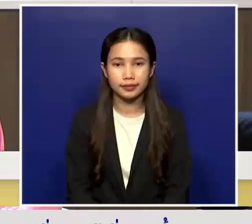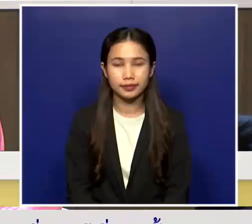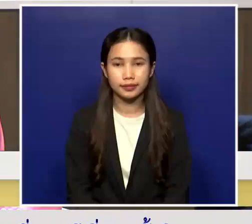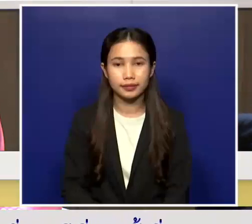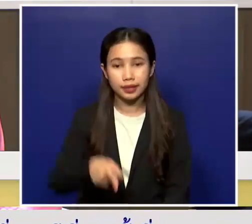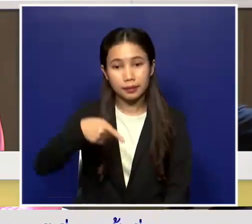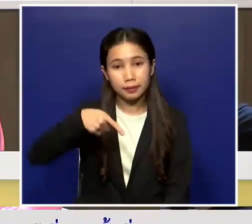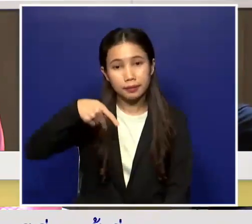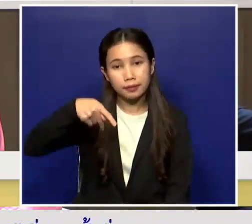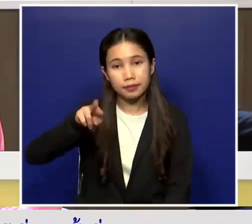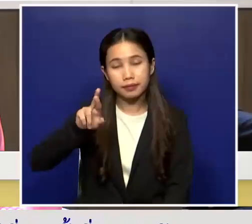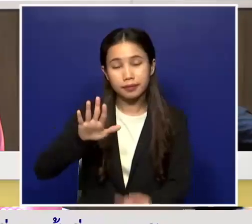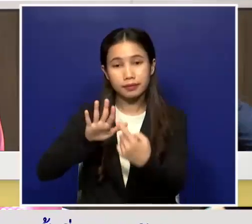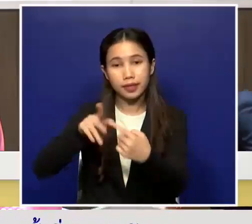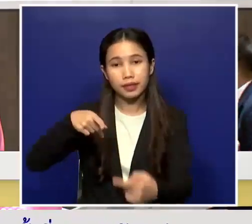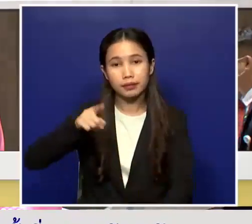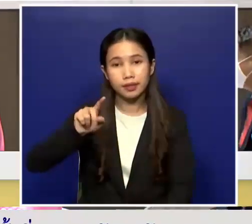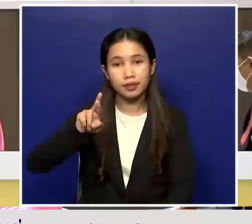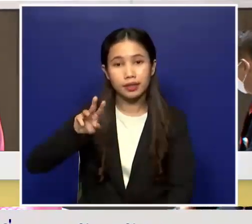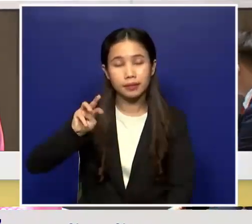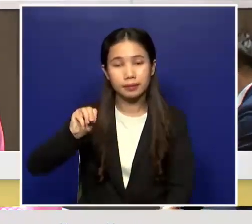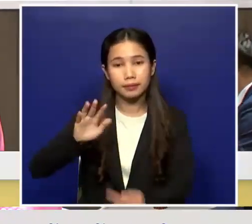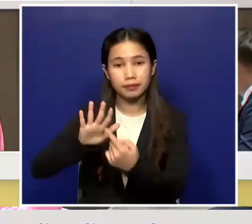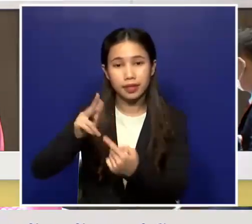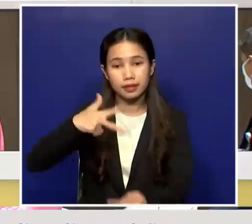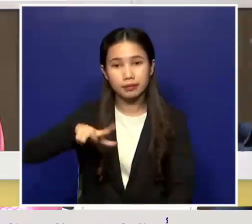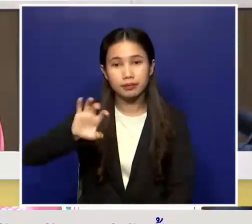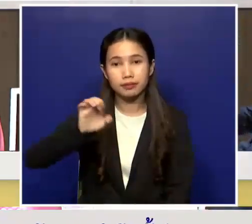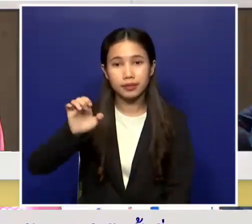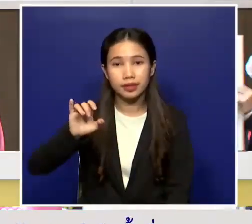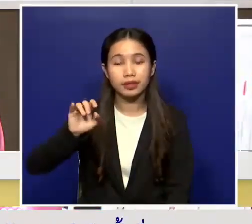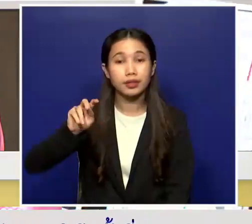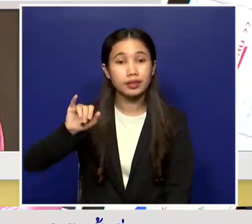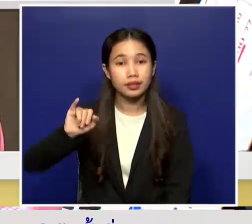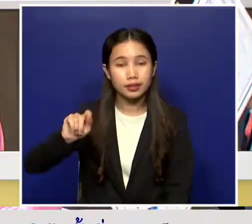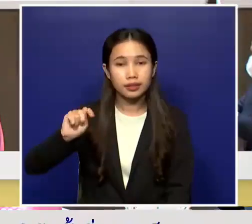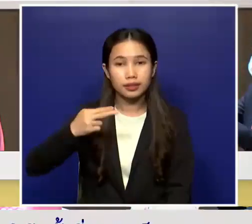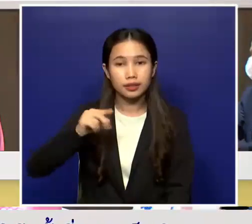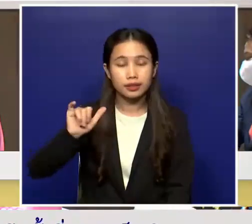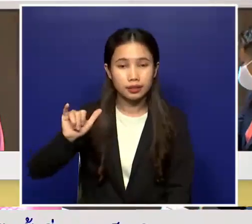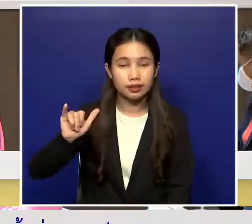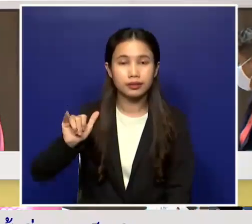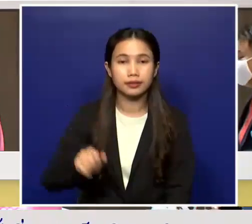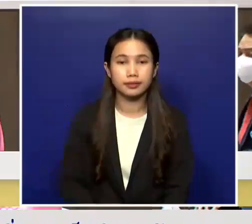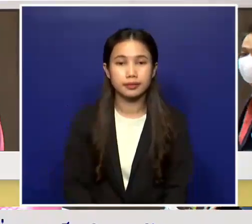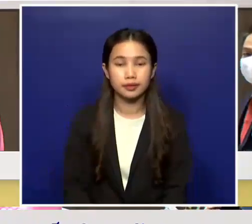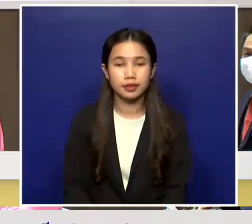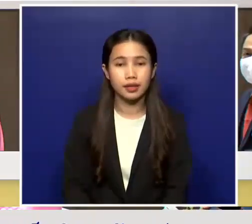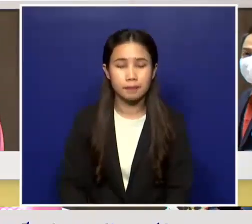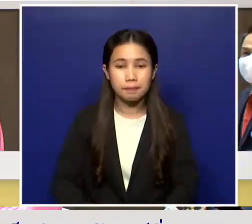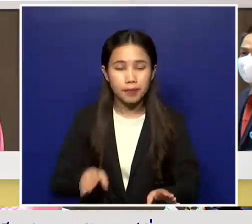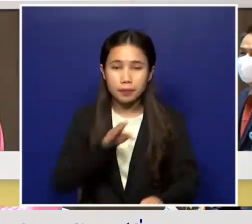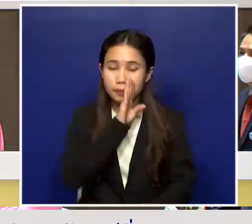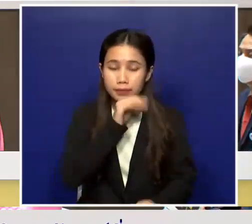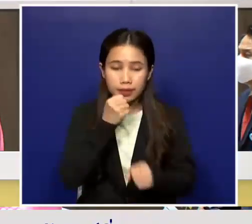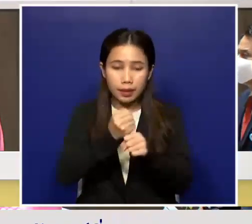ะไรครับภาพปรมัตถ์ไทยแปลว่าอะไรเหนือความนั้นใช้อำนาจปกปิดหลักฐานความผิดได้ผมไปเรียกหลักฐานที่ก